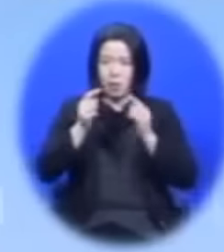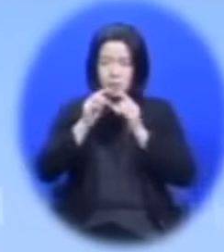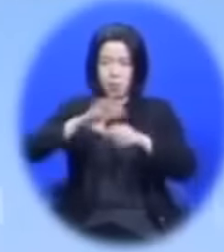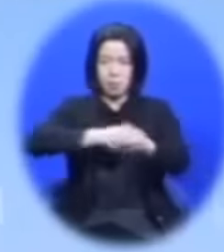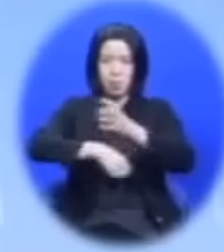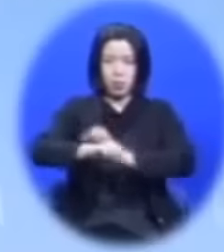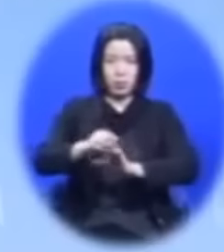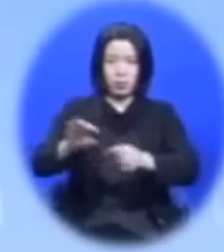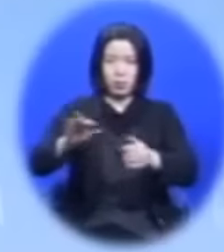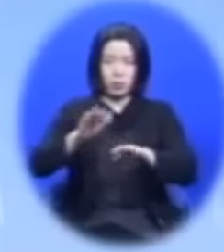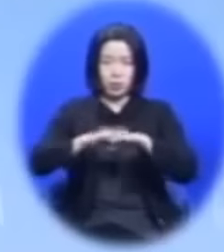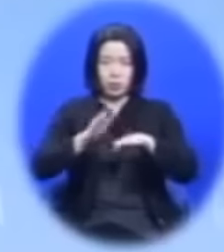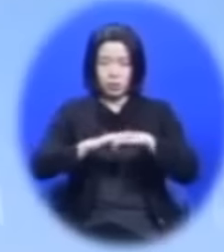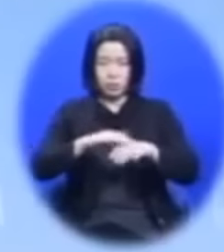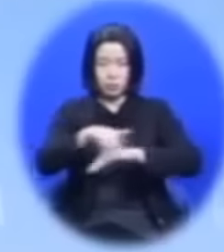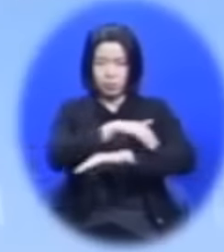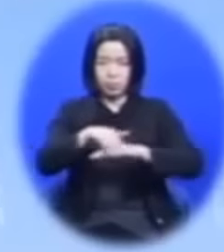시작하셨어요.